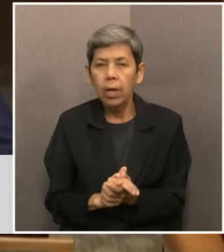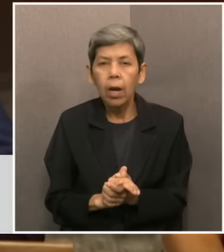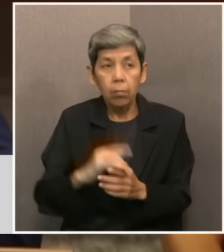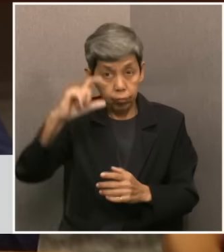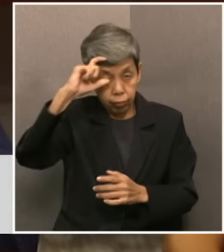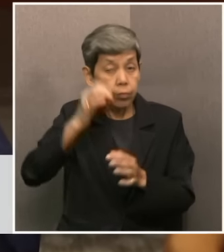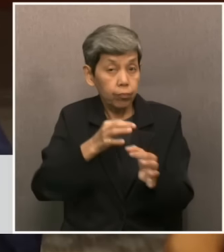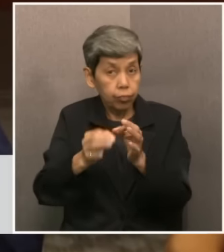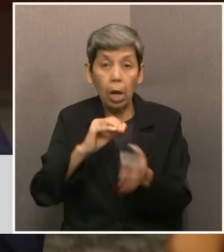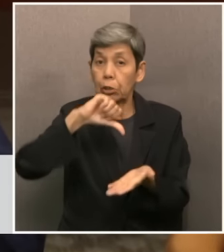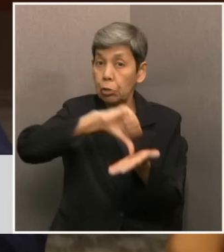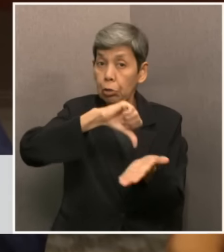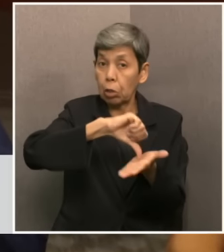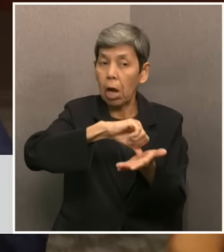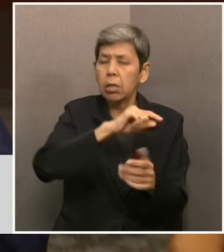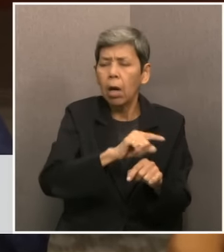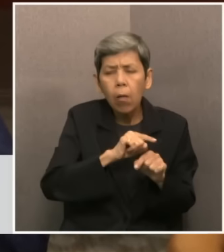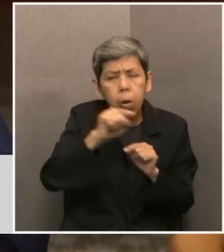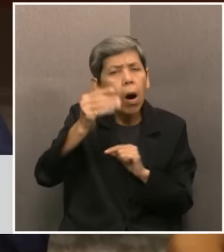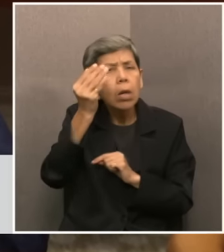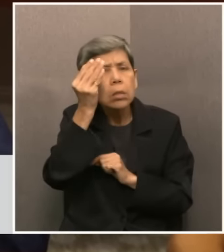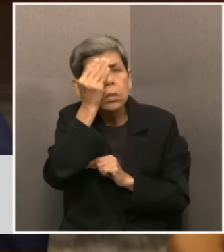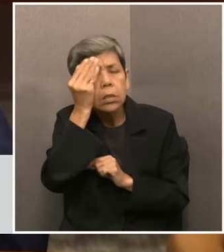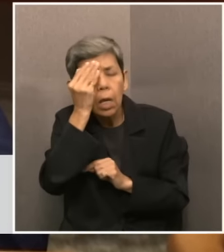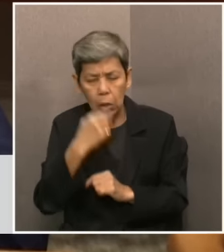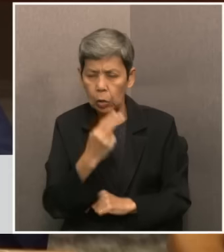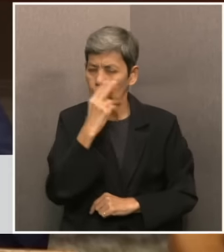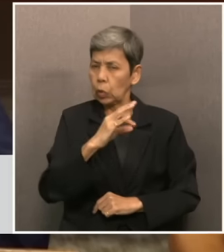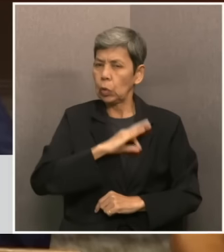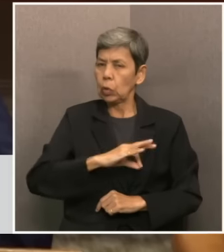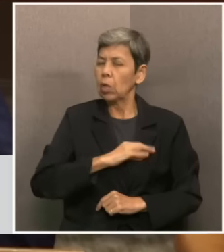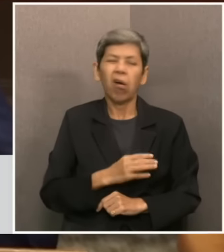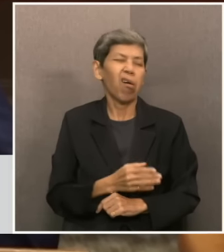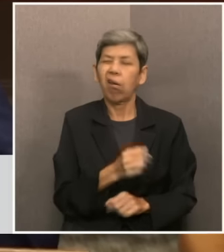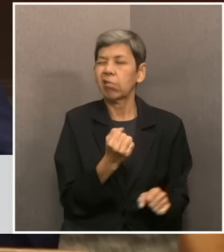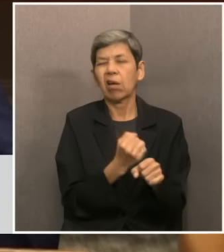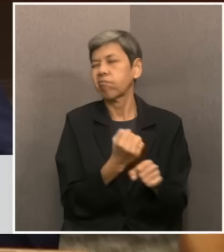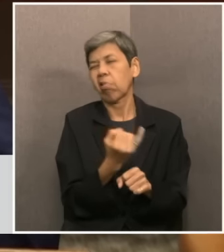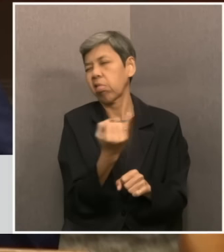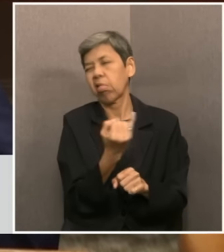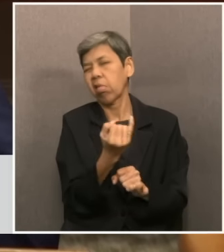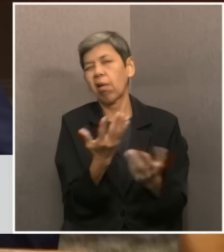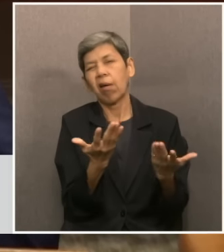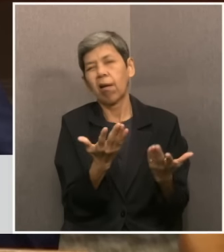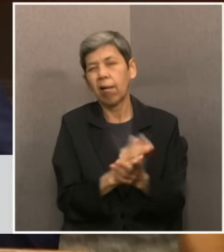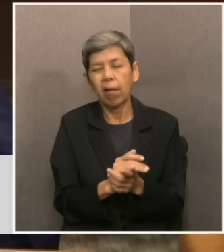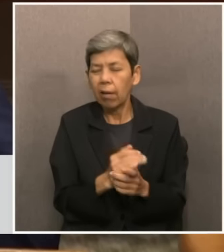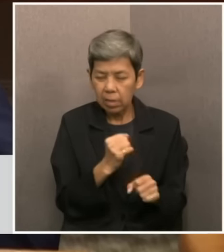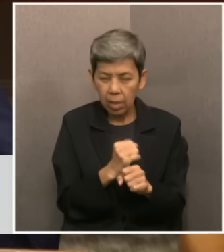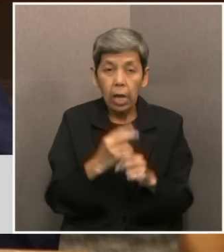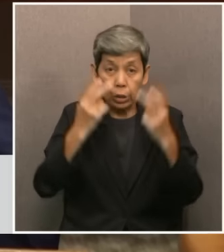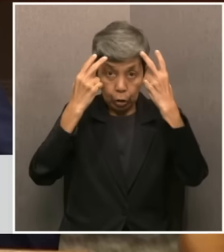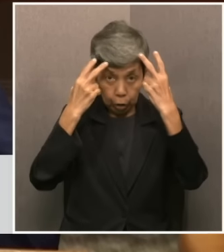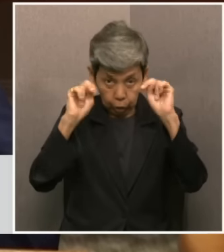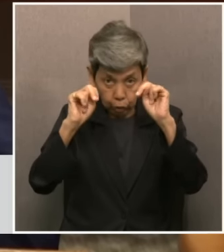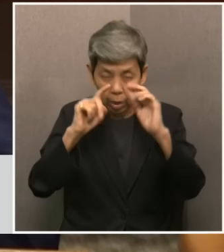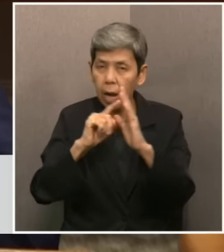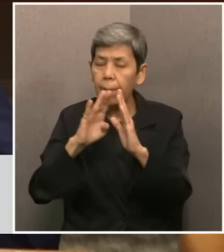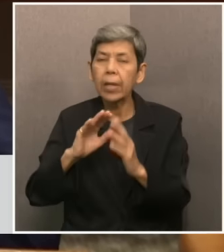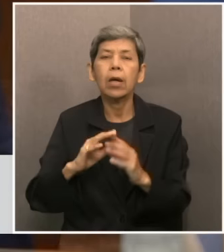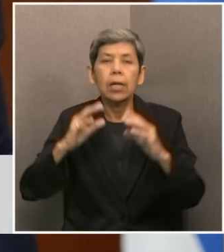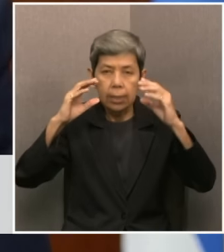ได้ว่าอิหร่านโจมตีอิสราเอลเมื่อคืนนั้นดูเหมือนว่าจะไร้ประสิทธิผลค่ะด้านนายกรัฐมนตรีเบนจามินเนทันย